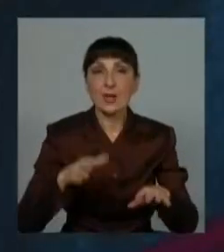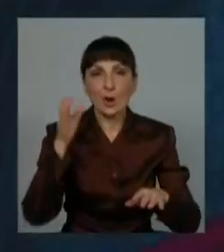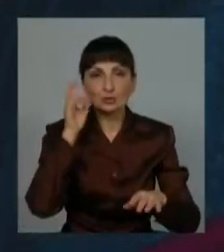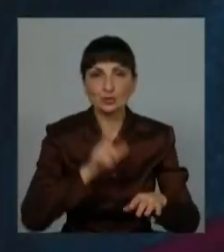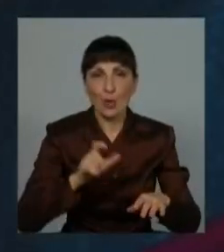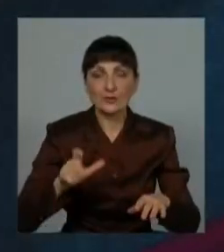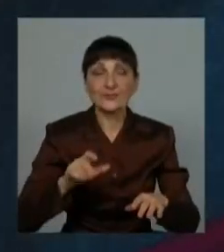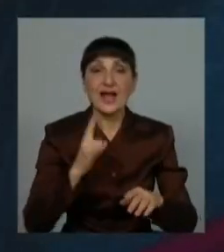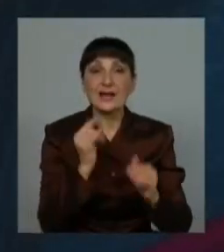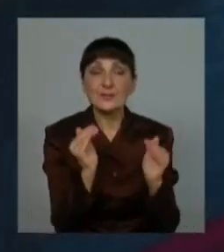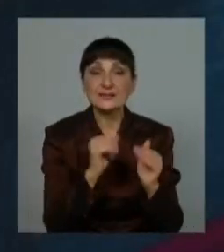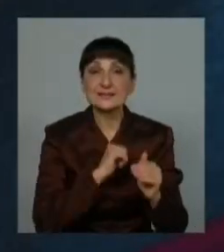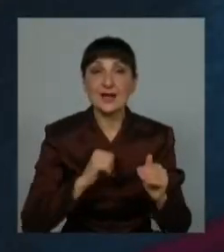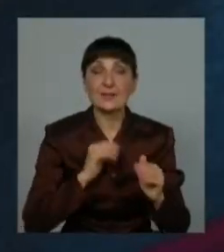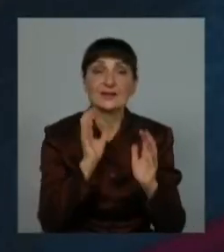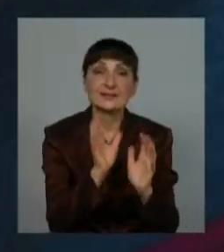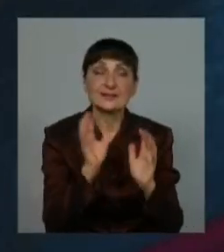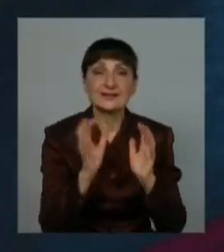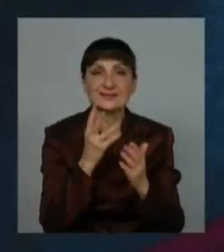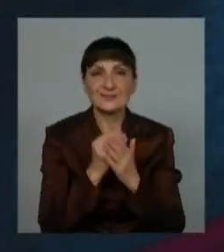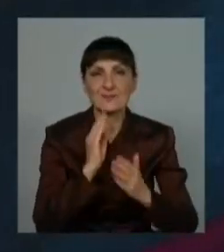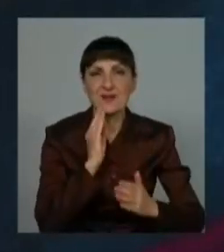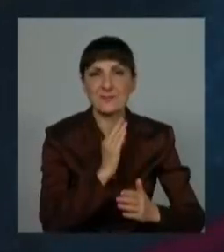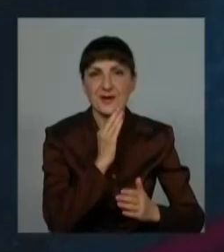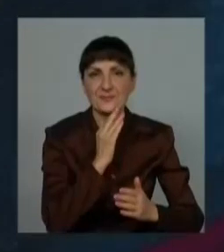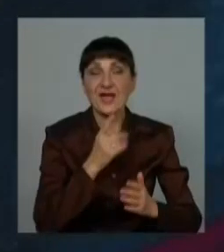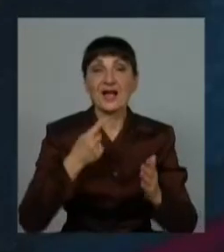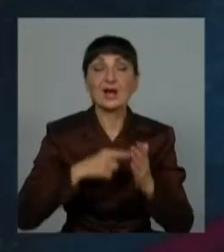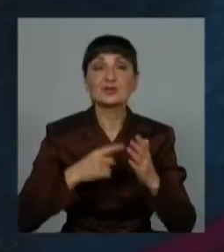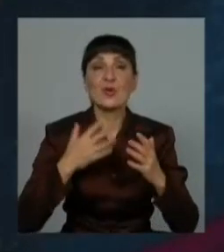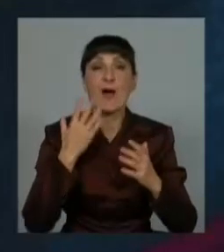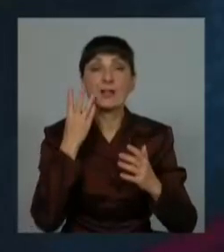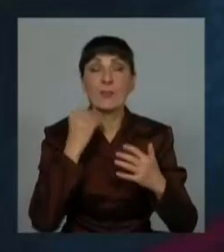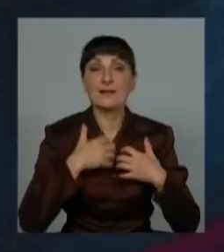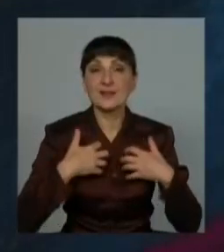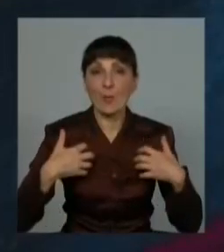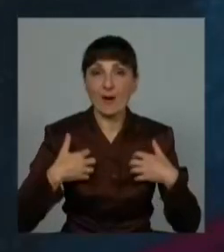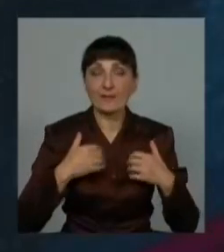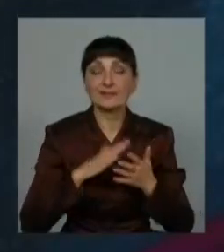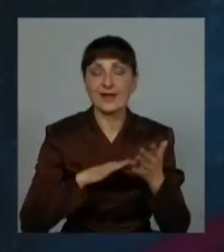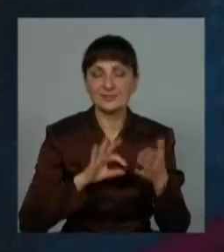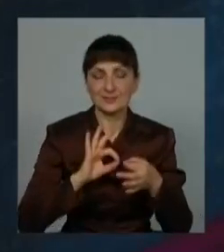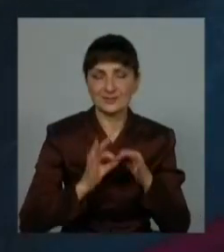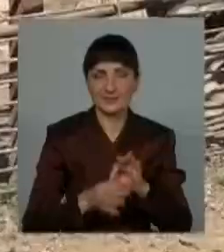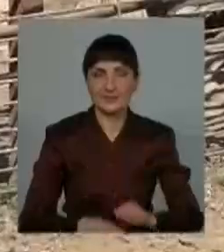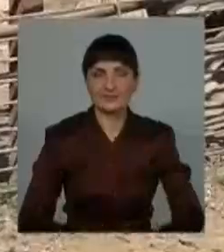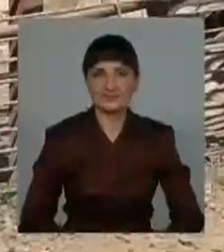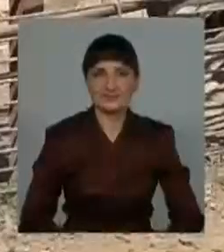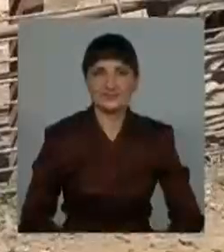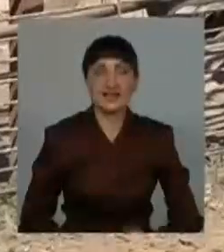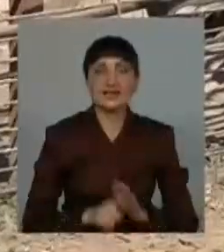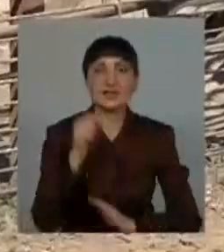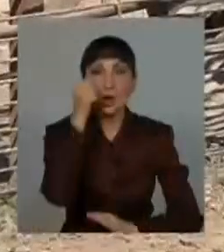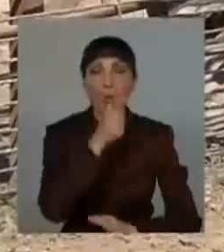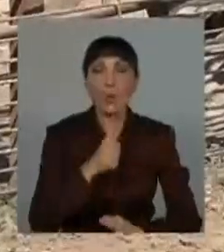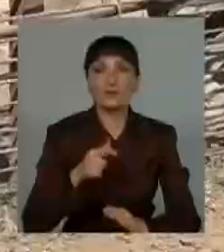сами новорожденные утопают в ласке своих мам. Из городского зверинца репортаж Айданы Нураш. С начала года